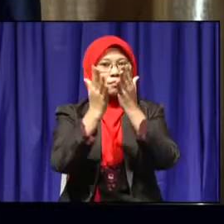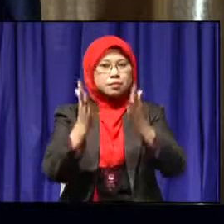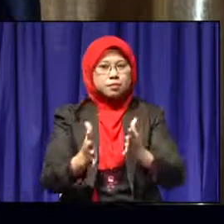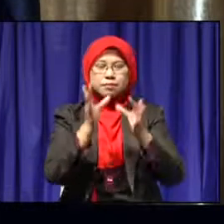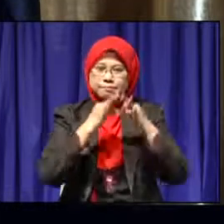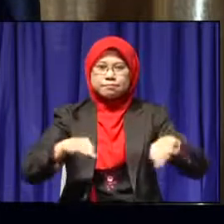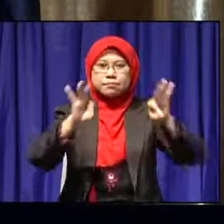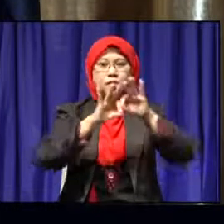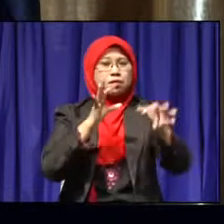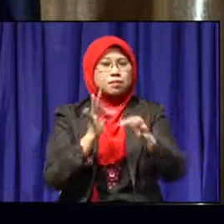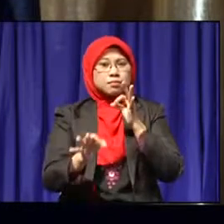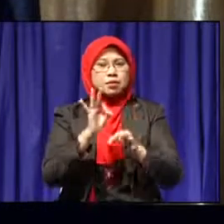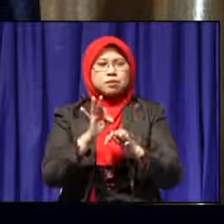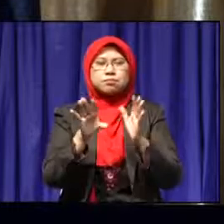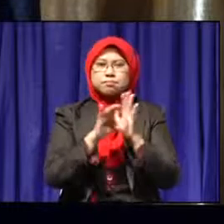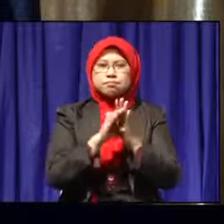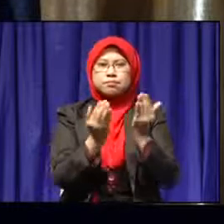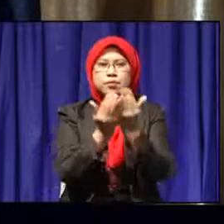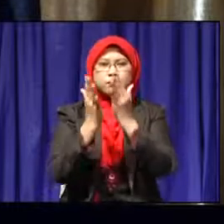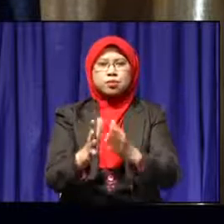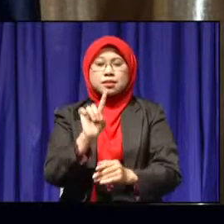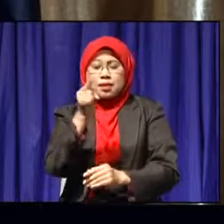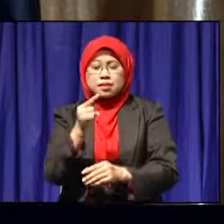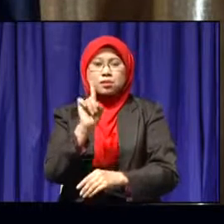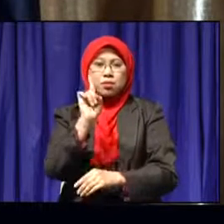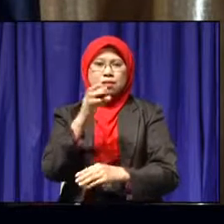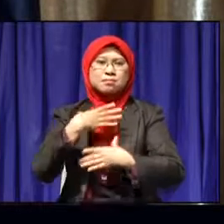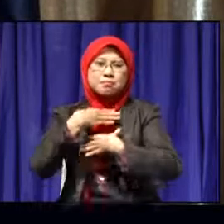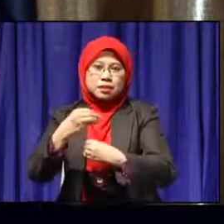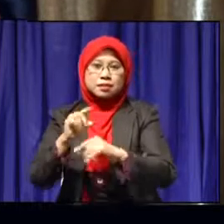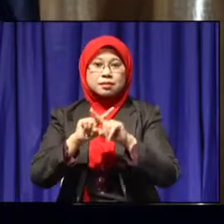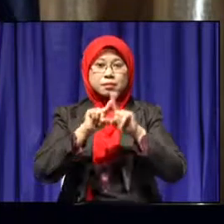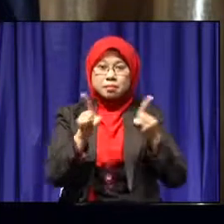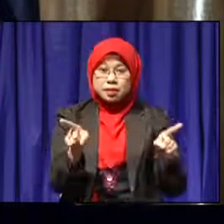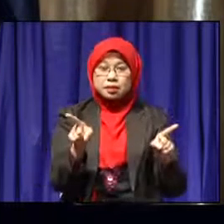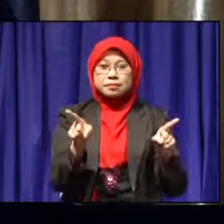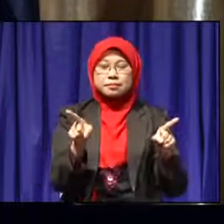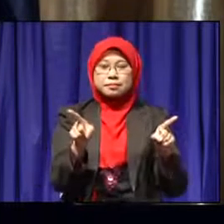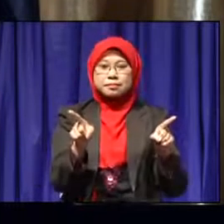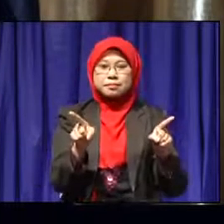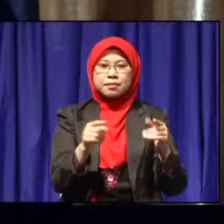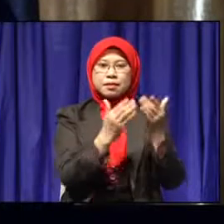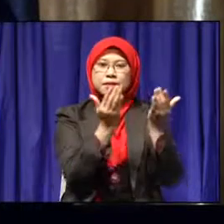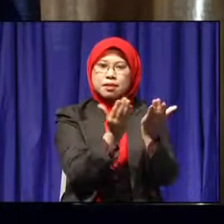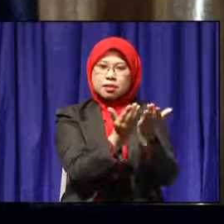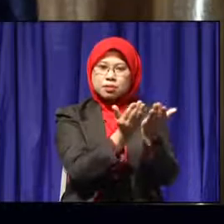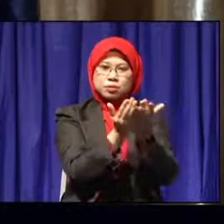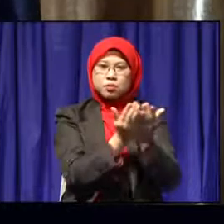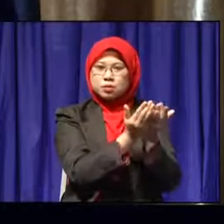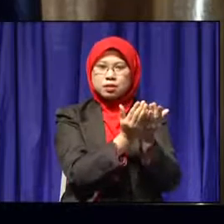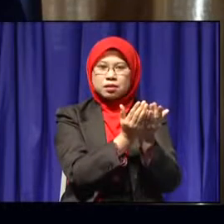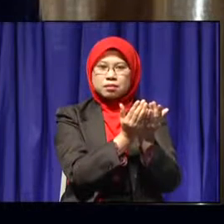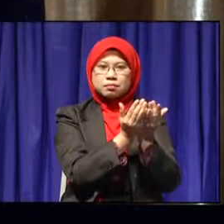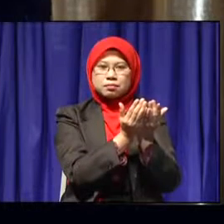cukup penting kalau terkait katakan murid saja tapi kalau kalau kalau sekolah nggak melaksanakan